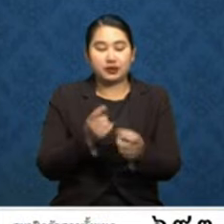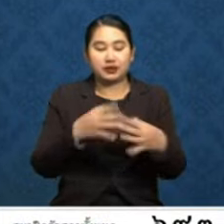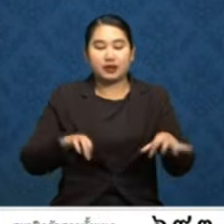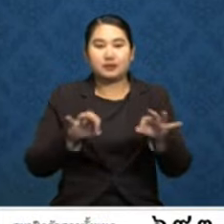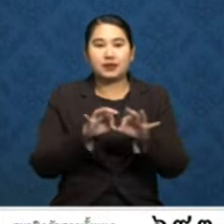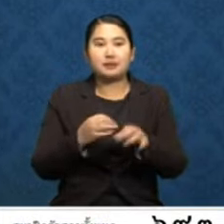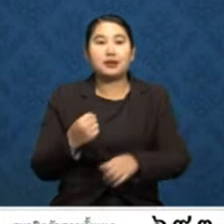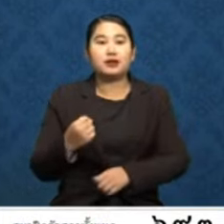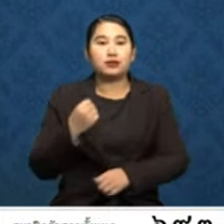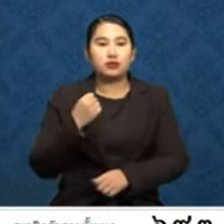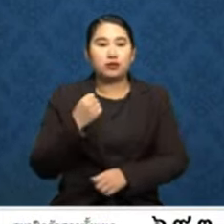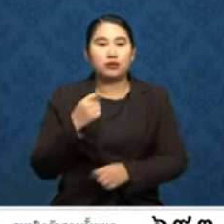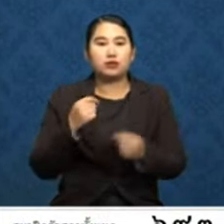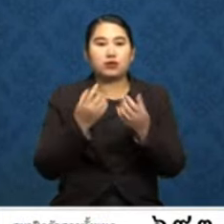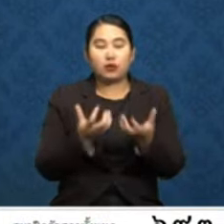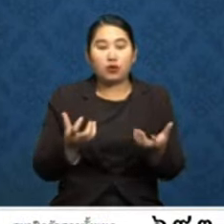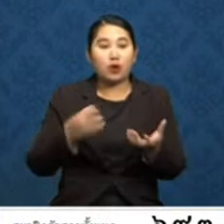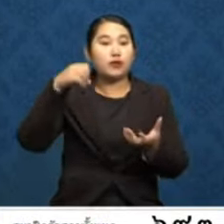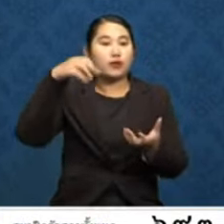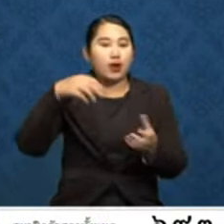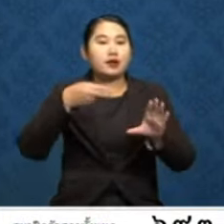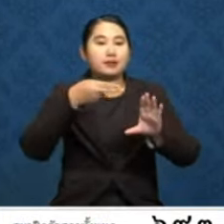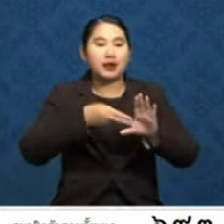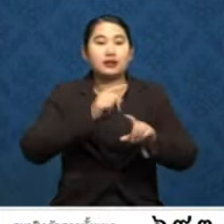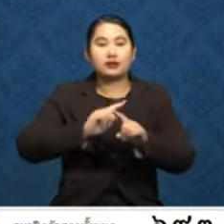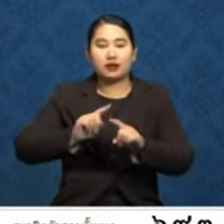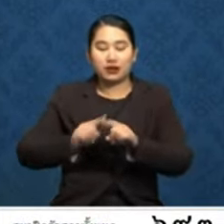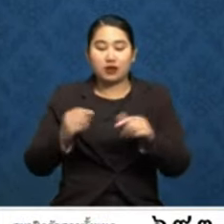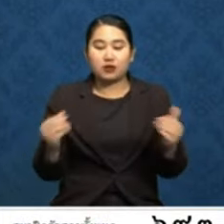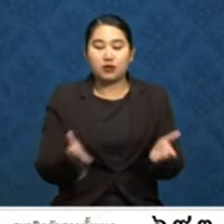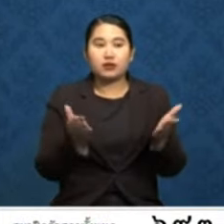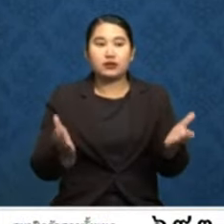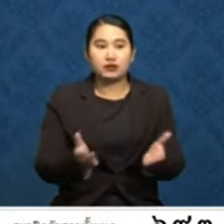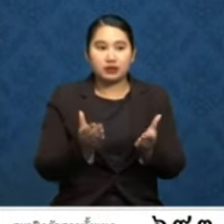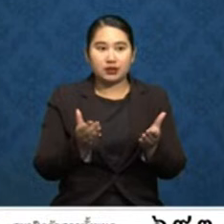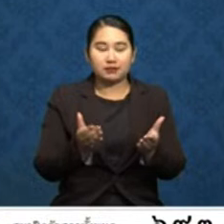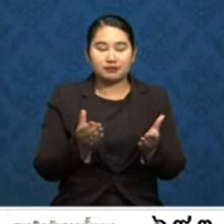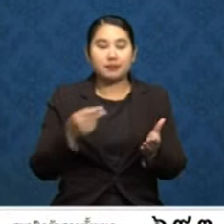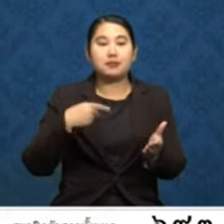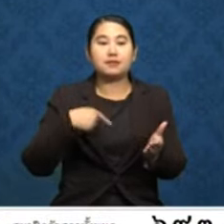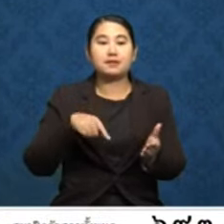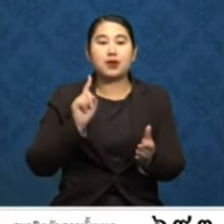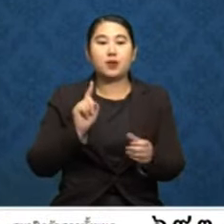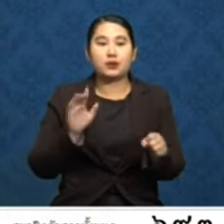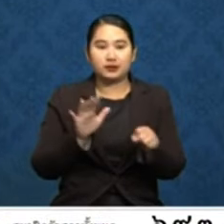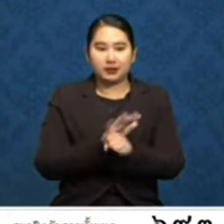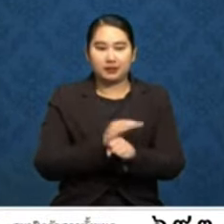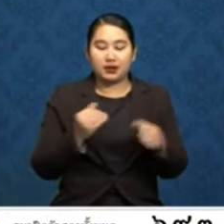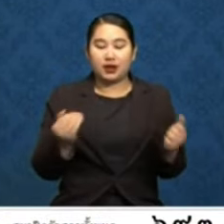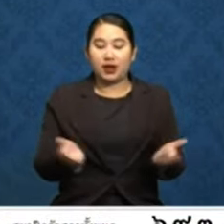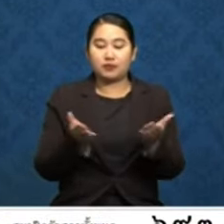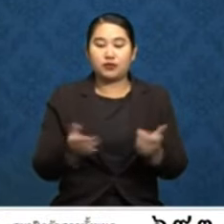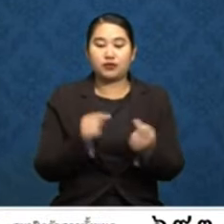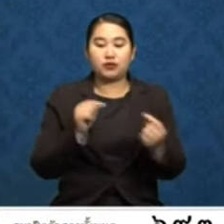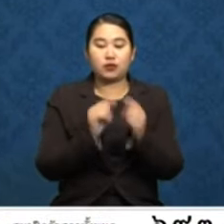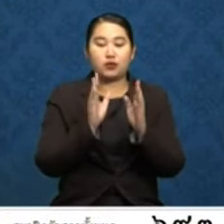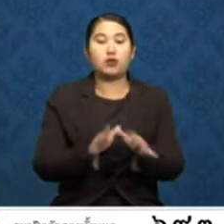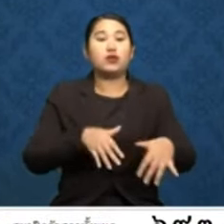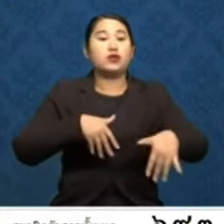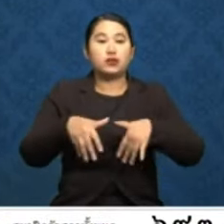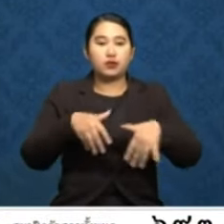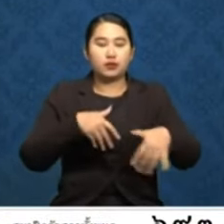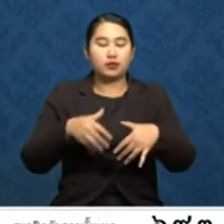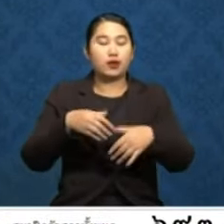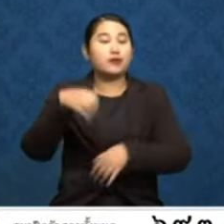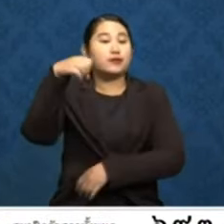งทางพลังงานส่งเสริมการใช้พลังงานอย่างคุ้มค่าสนับสนุนให้ประชาชนผลิตกระแ